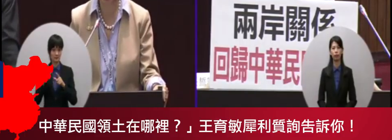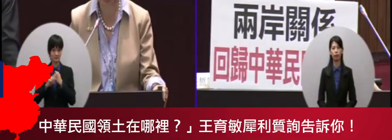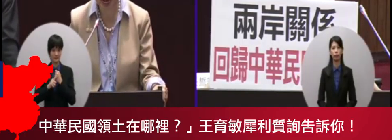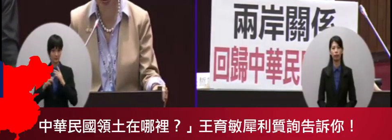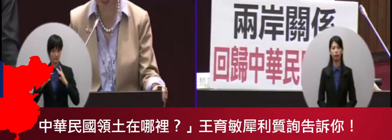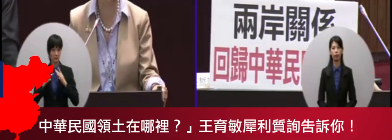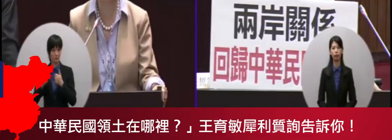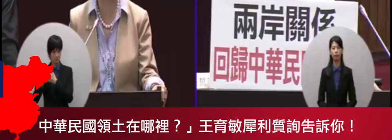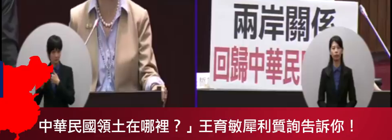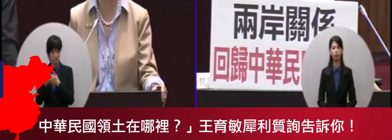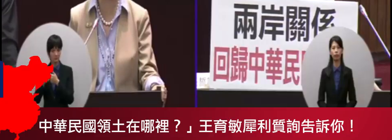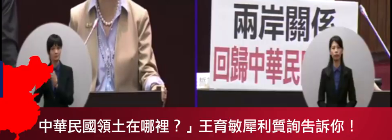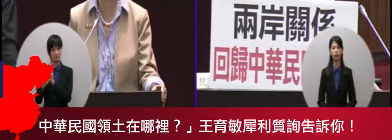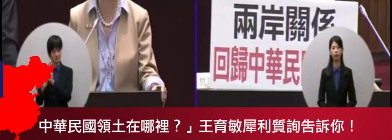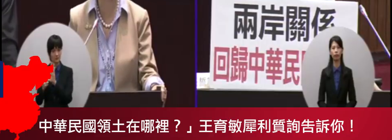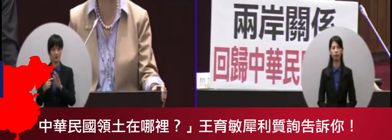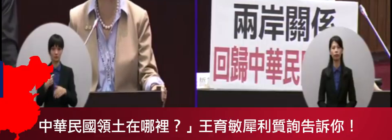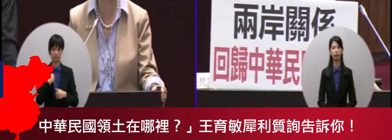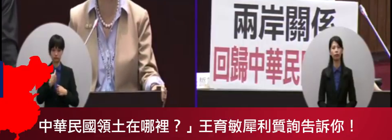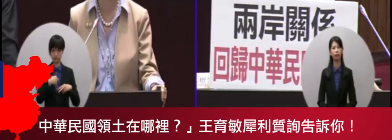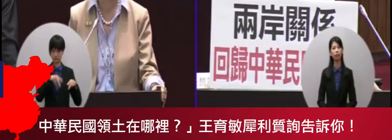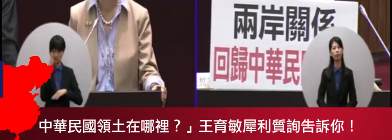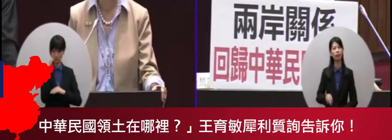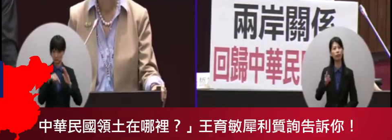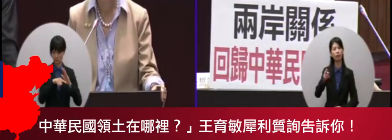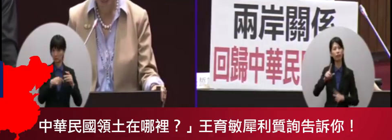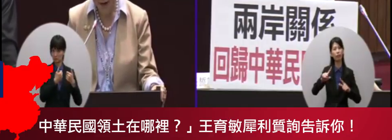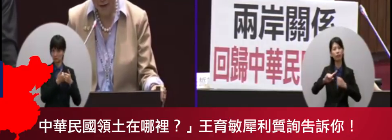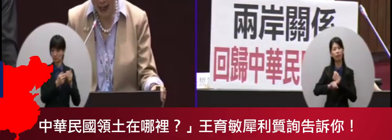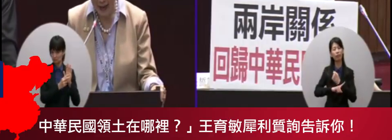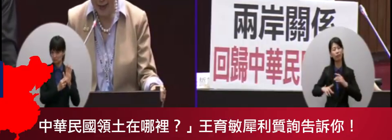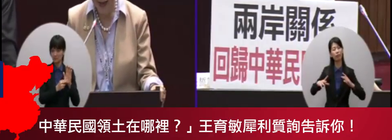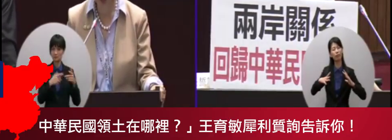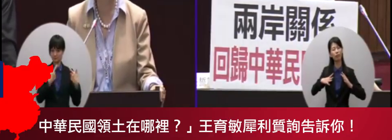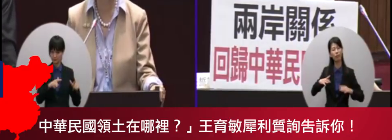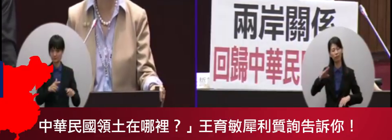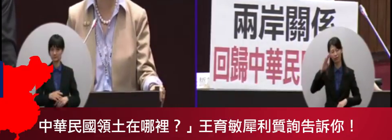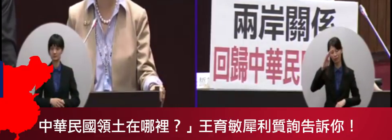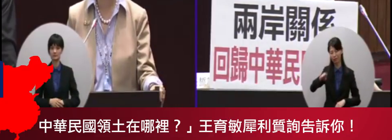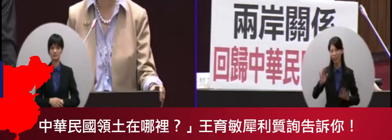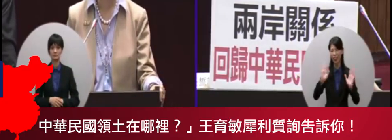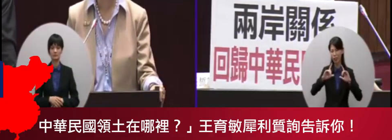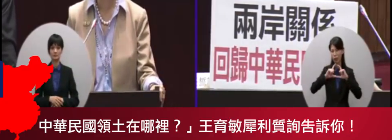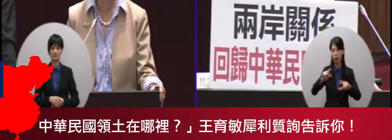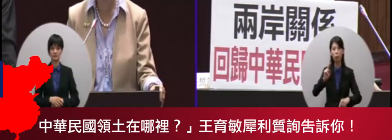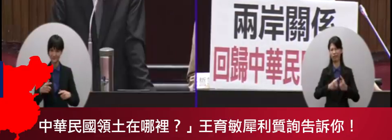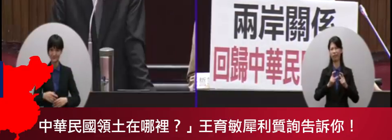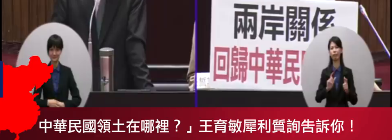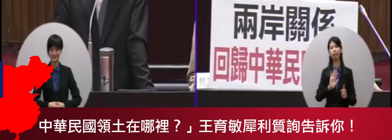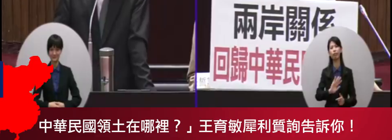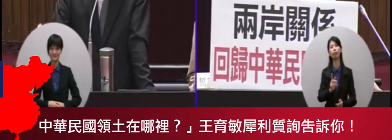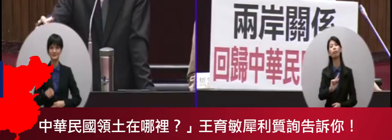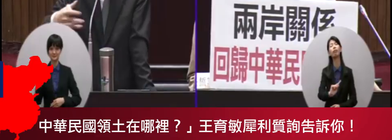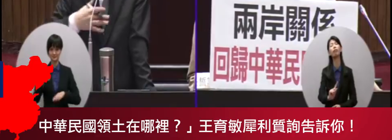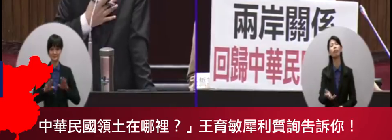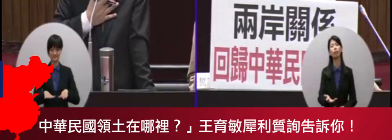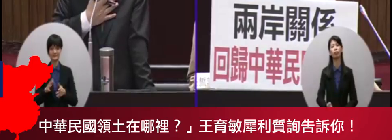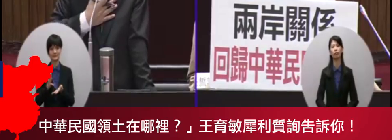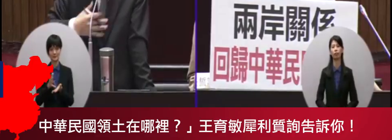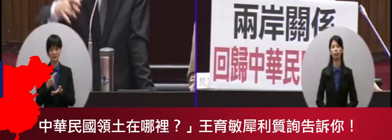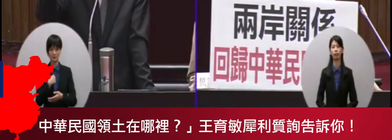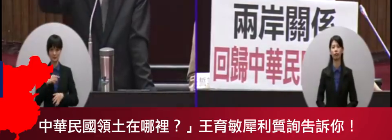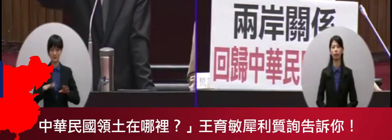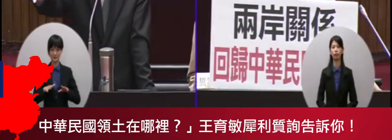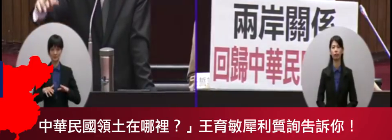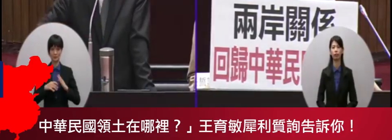不是由行政院来解释。 还要大法官来解释啊？我觉得小朋友都可以回答这个问题耶。 你今天说我当行